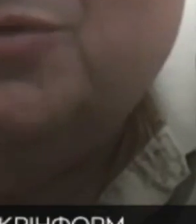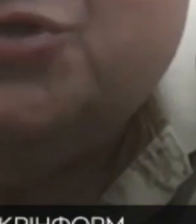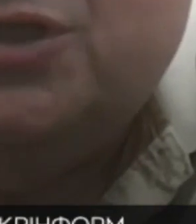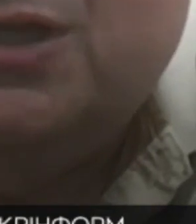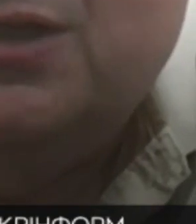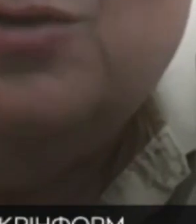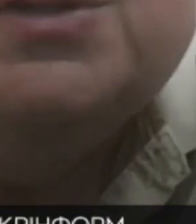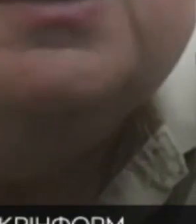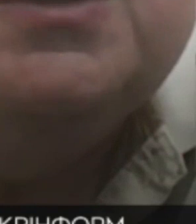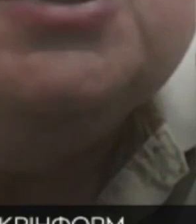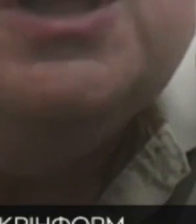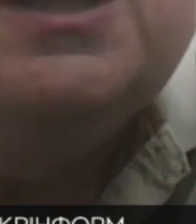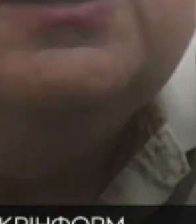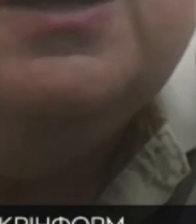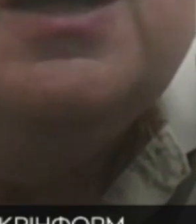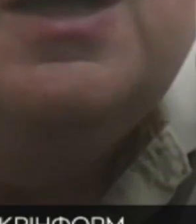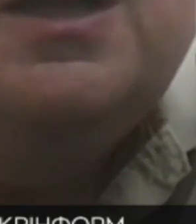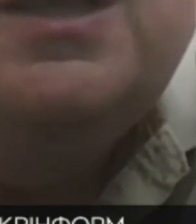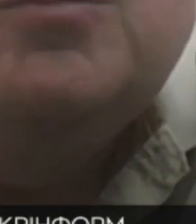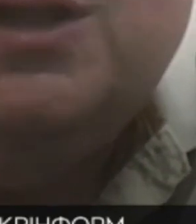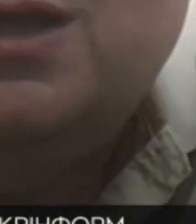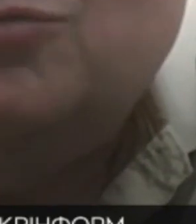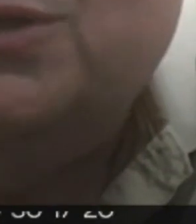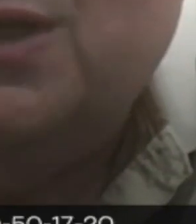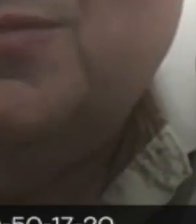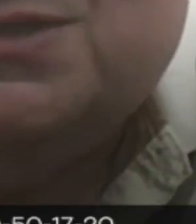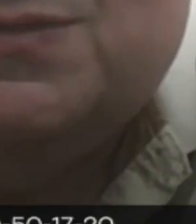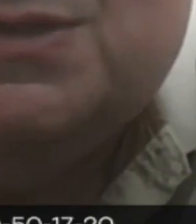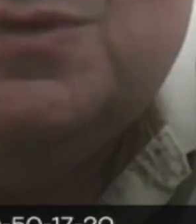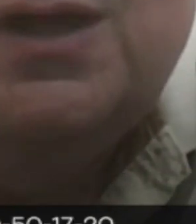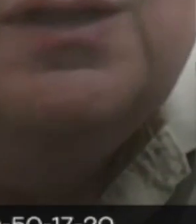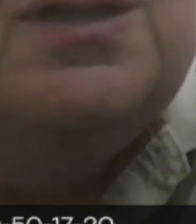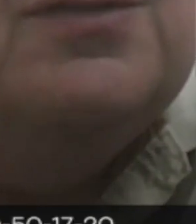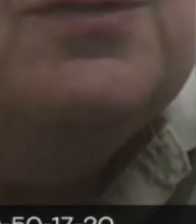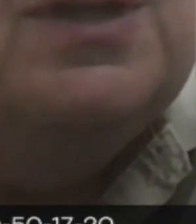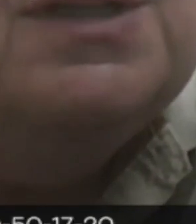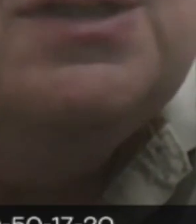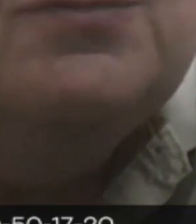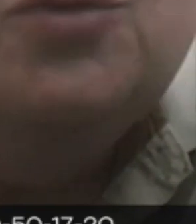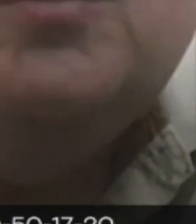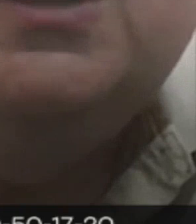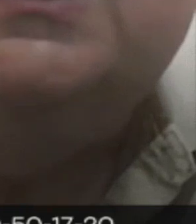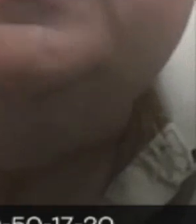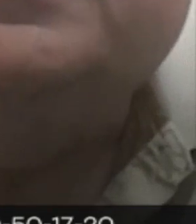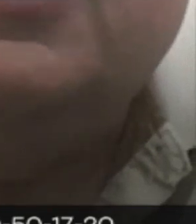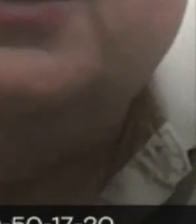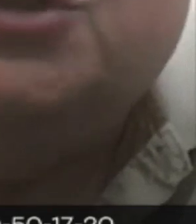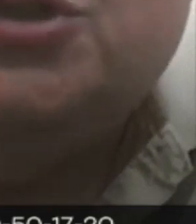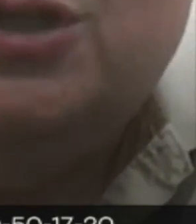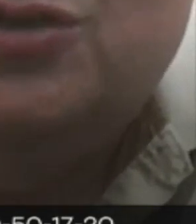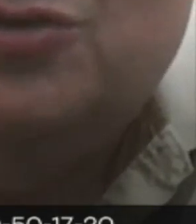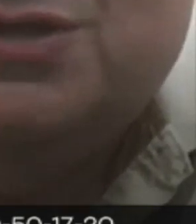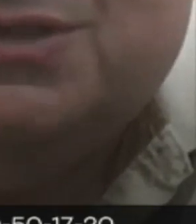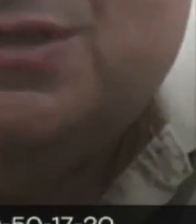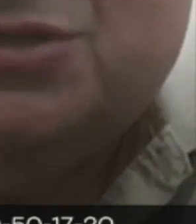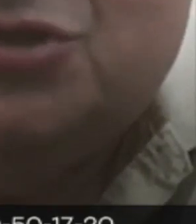которая пережила Холокост, пережила Гитлера и была убита хамасовцами. Они ворвались к ней в дом, вытащили